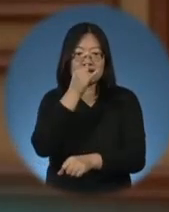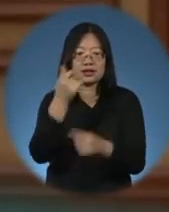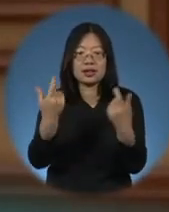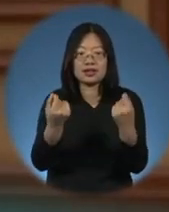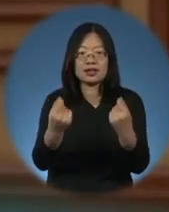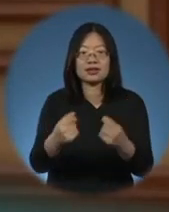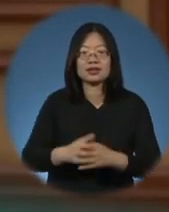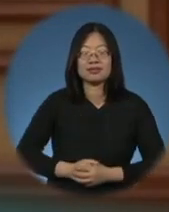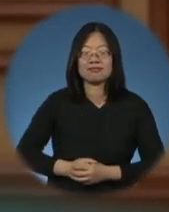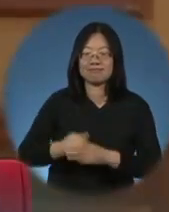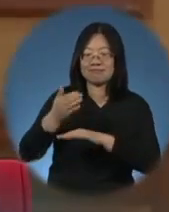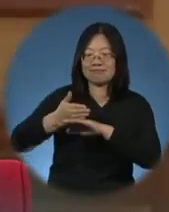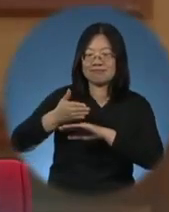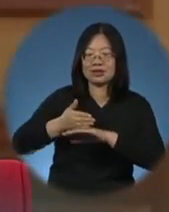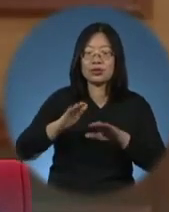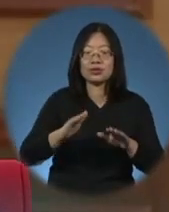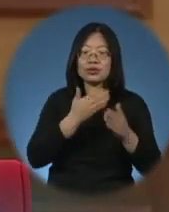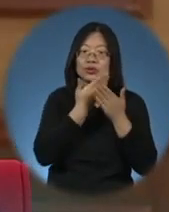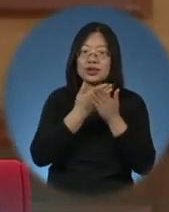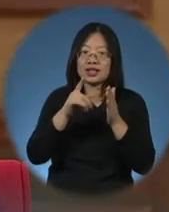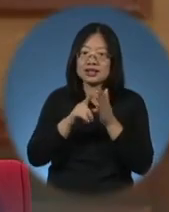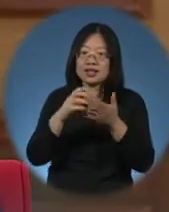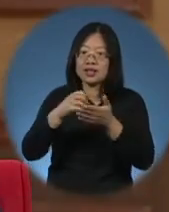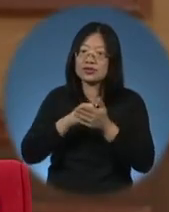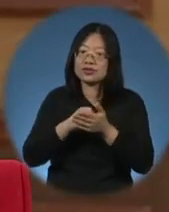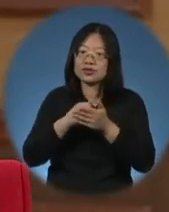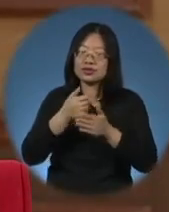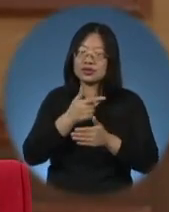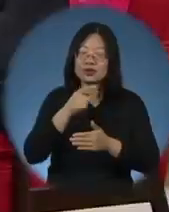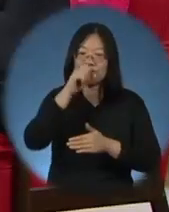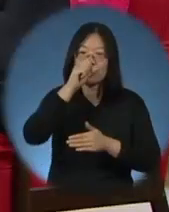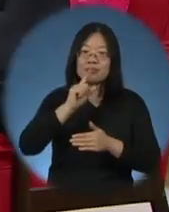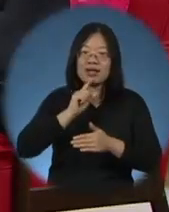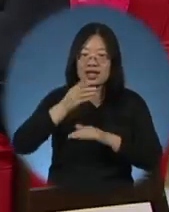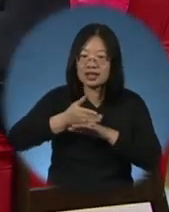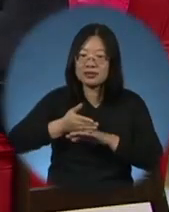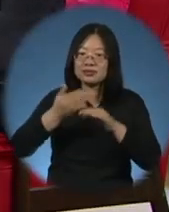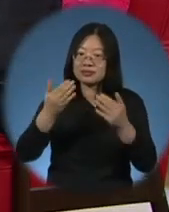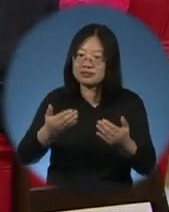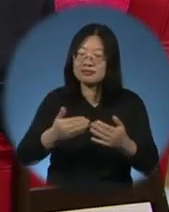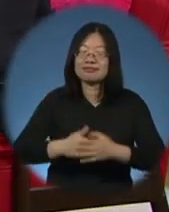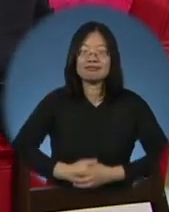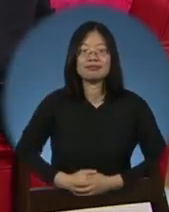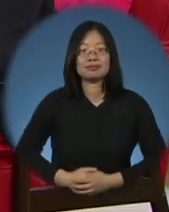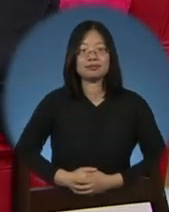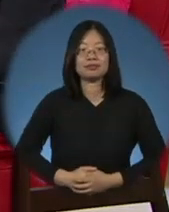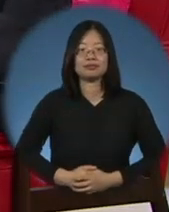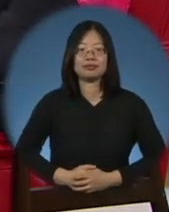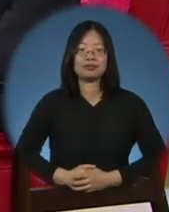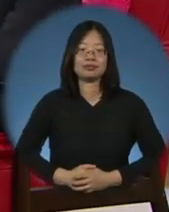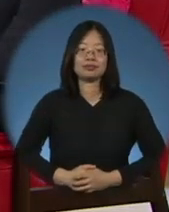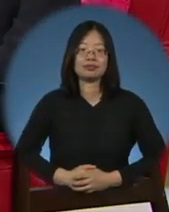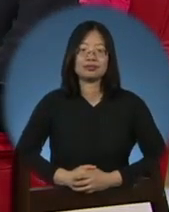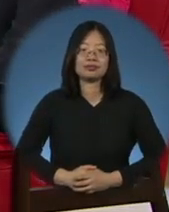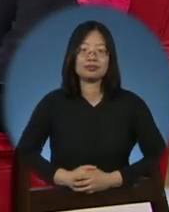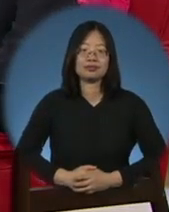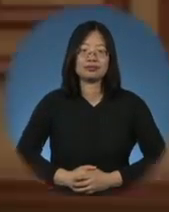거라고 생각이 듭니다. 예, 감사합니다. 오늘 귀한 시간 내셔 좋은 말씀 잘 들었습니다. 고맙습니다. 네, 예, 감사합니다.